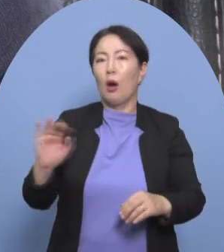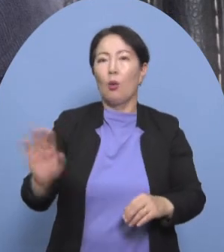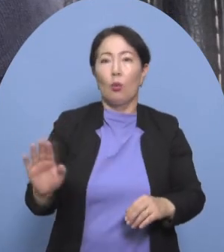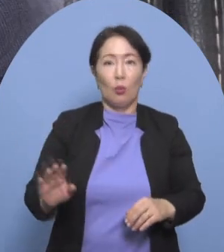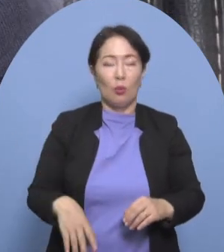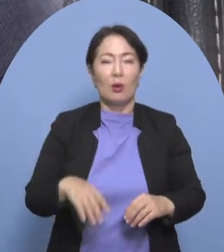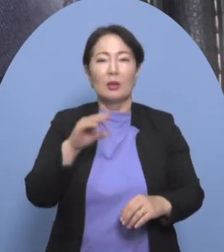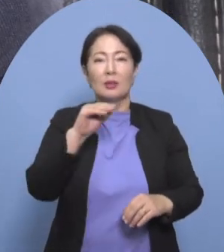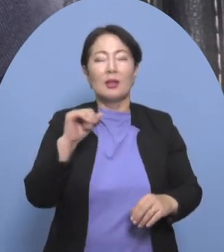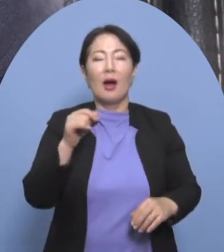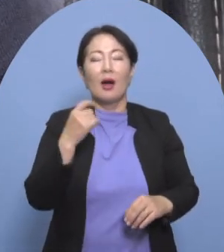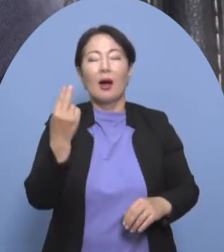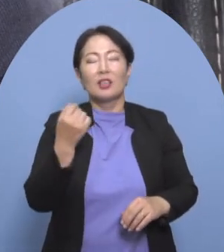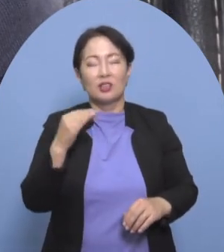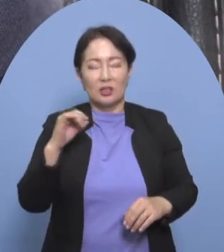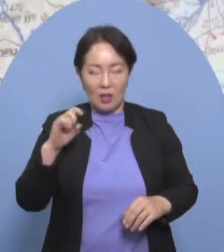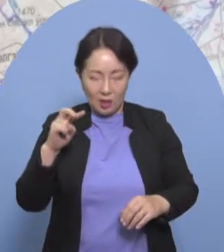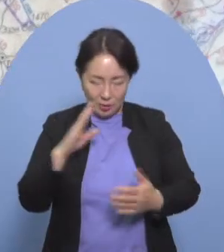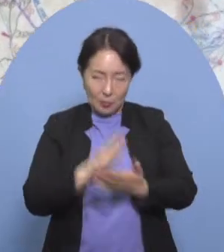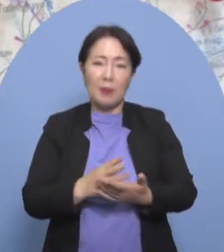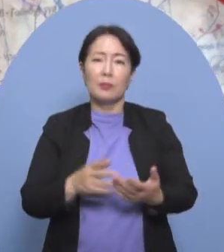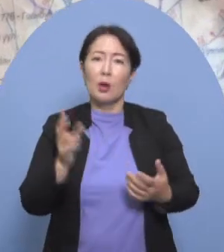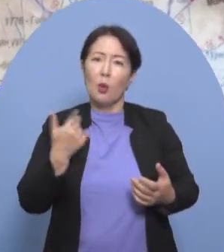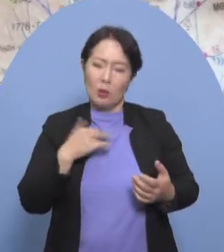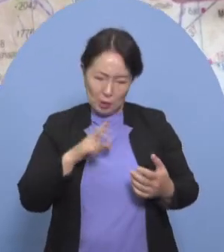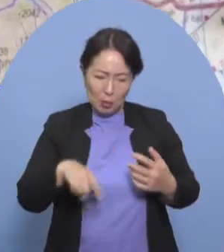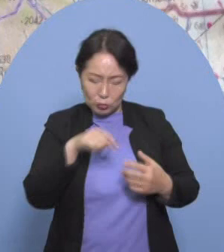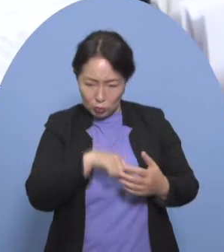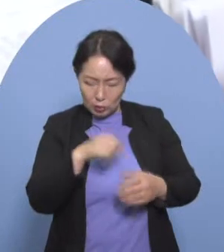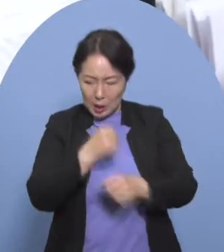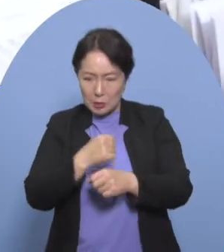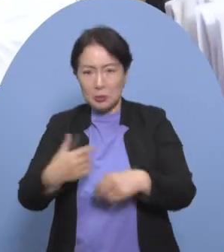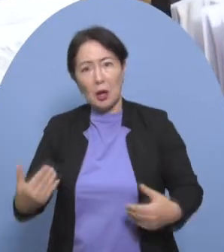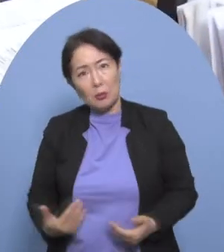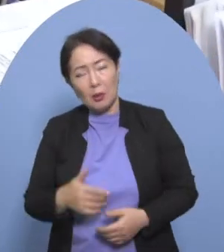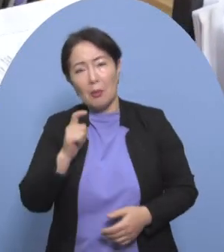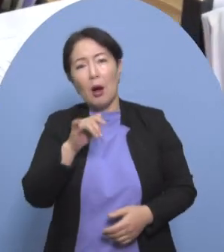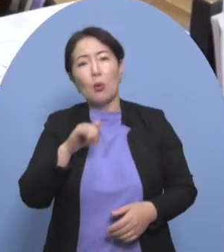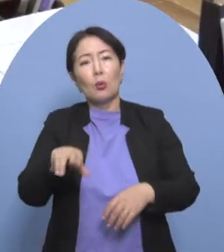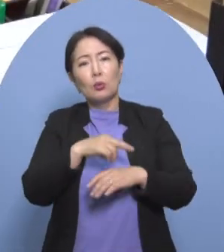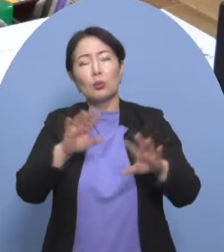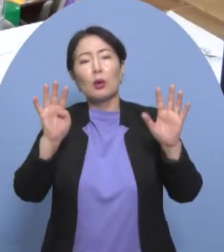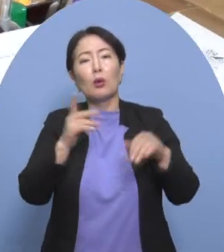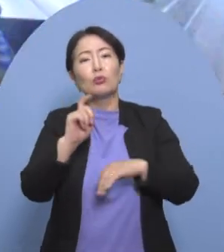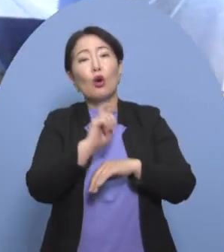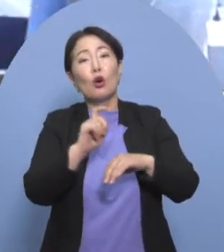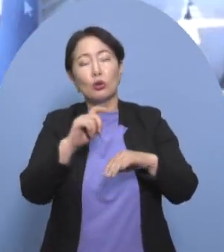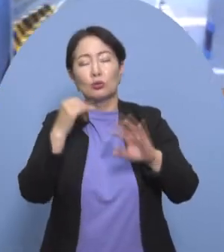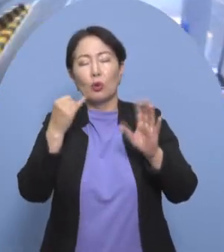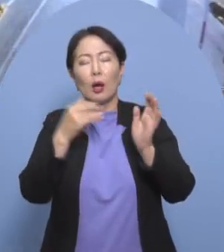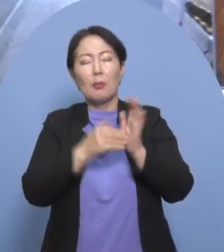төлбөр хоромж үүсдэг ийм бүртгэл байгаа. За тухайлбал нийслэл хотын хүрээнээс гадна ажиллаж амьдарч байгаа буюу Хаанул дүүргийн 14-р